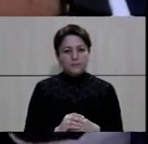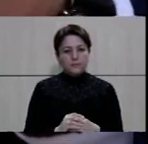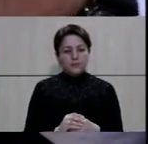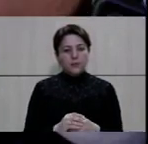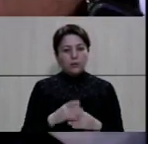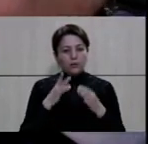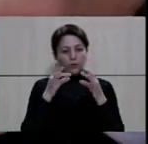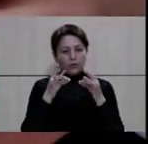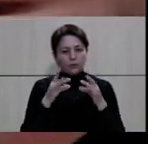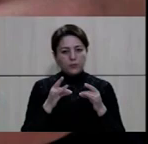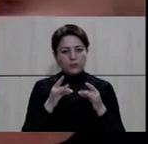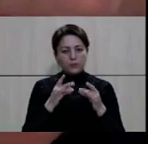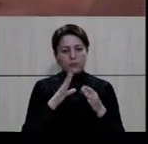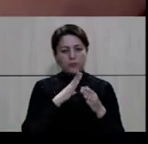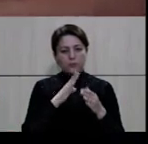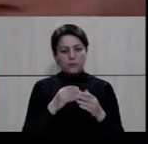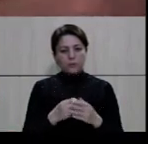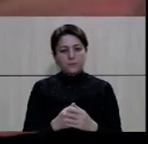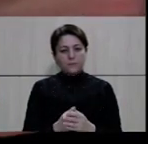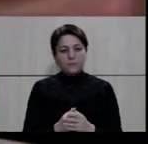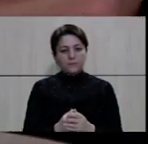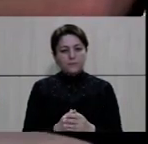Mana yopishtirib oldik.